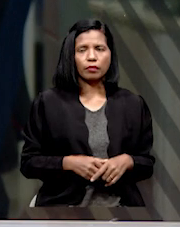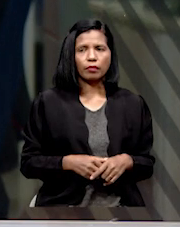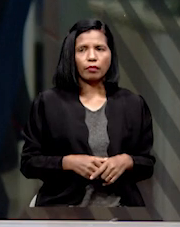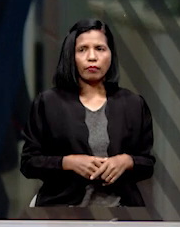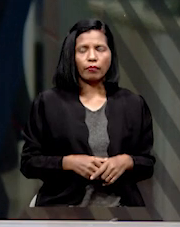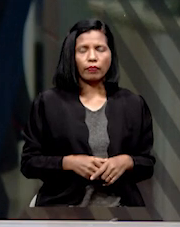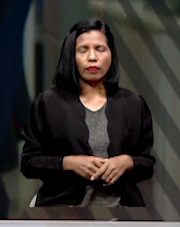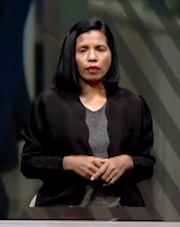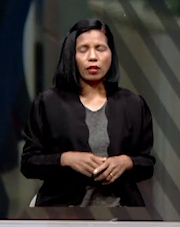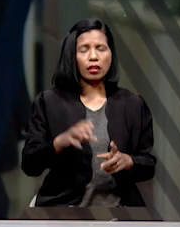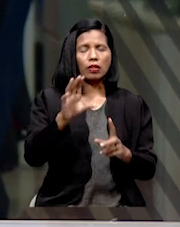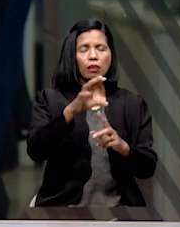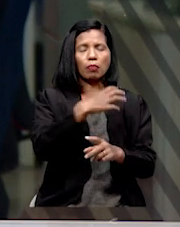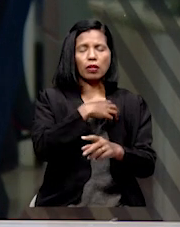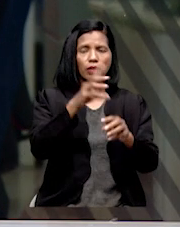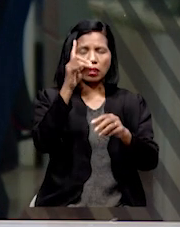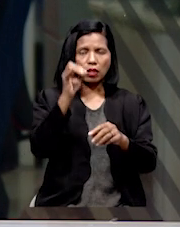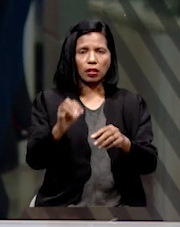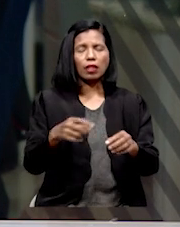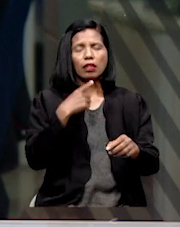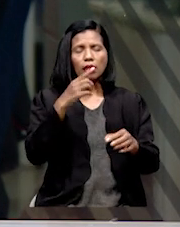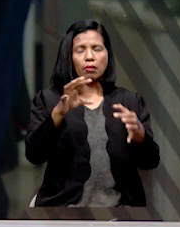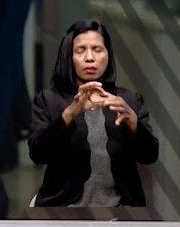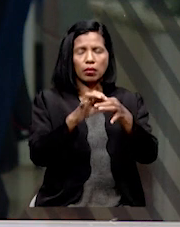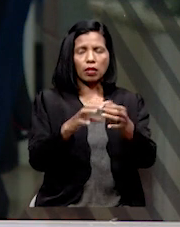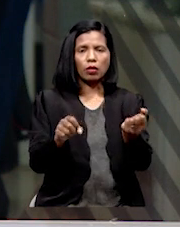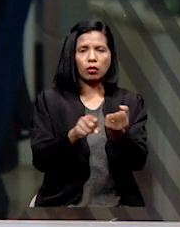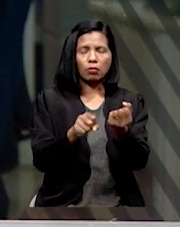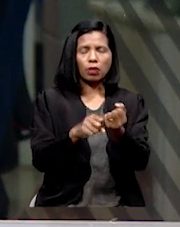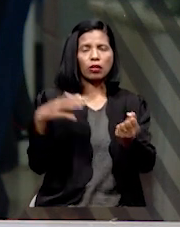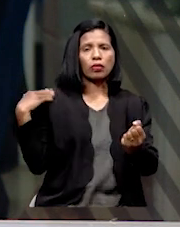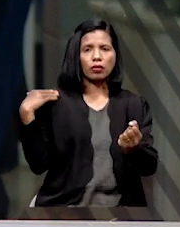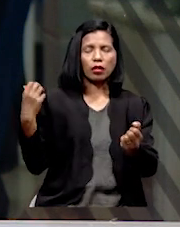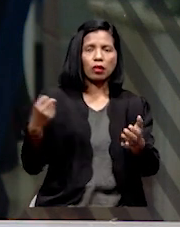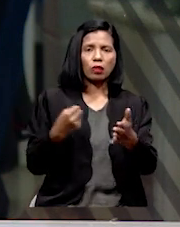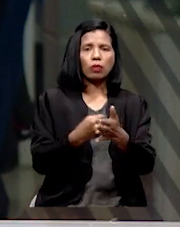Kumara pentel dili rezeita membro sera apoio jovem sera Tudamalo.